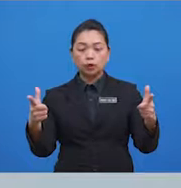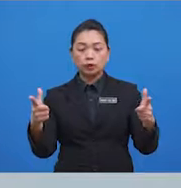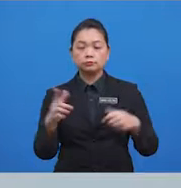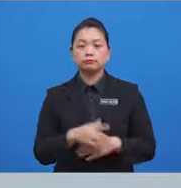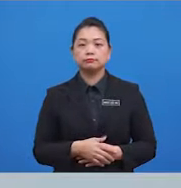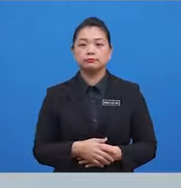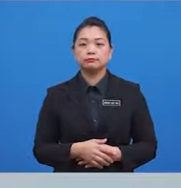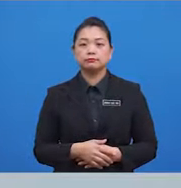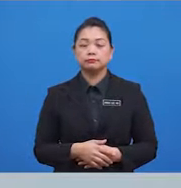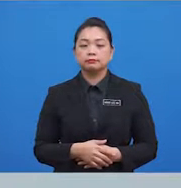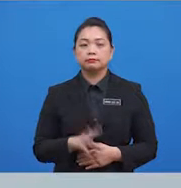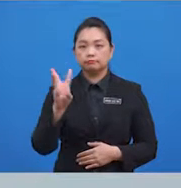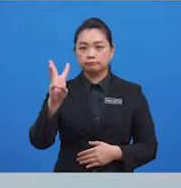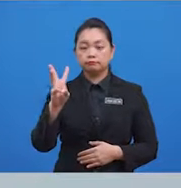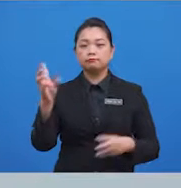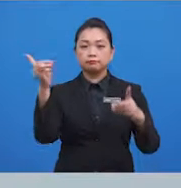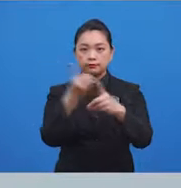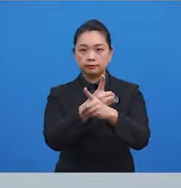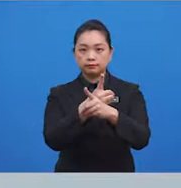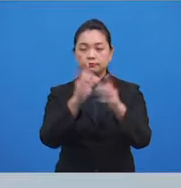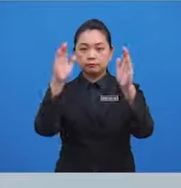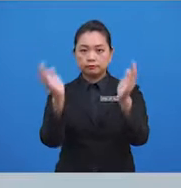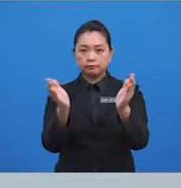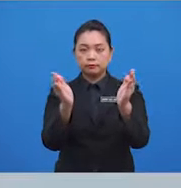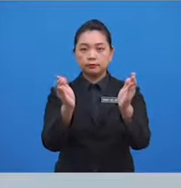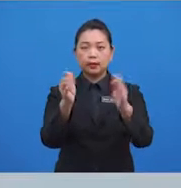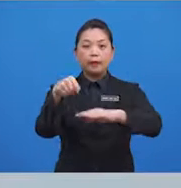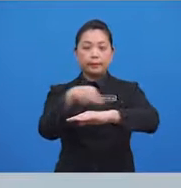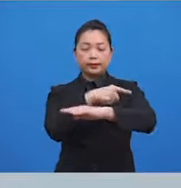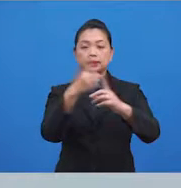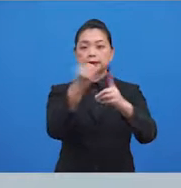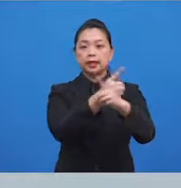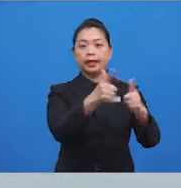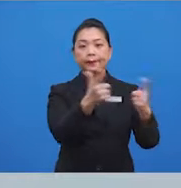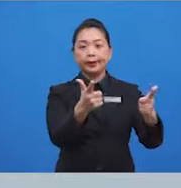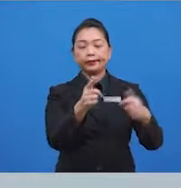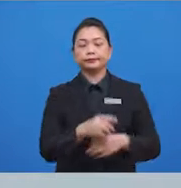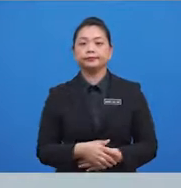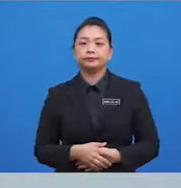iaitu 6 darab dalam kurungan panjang darab lebar.